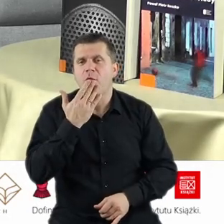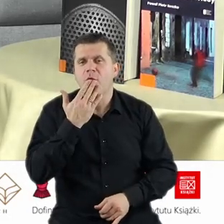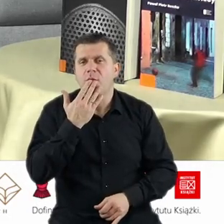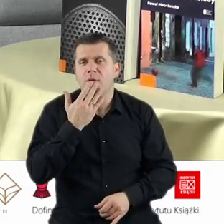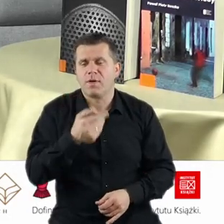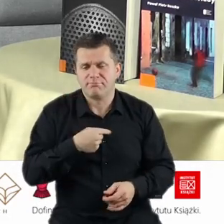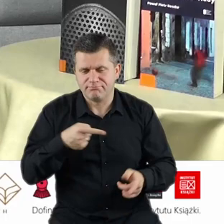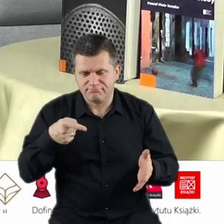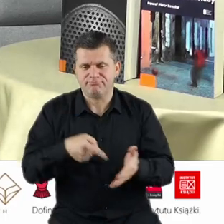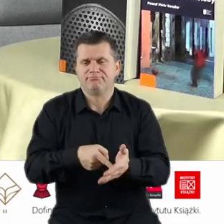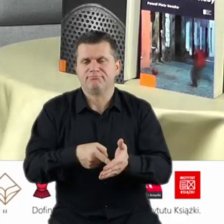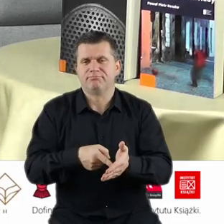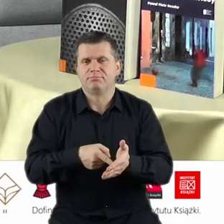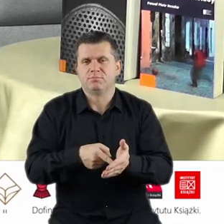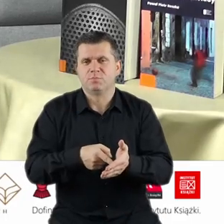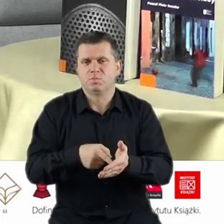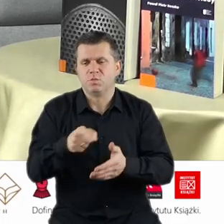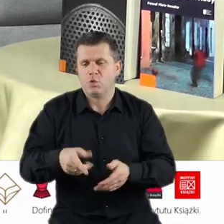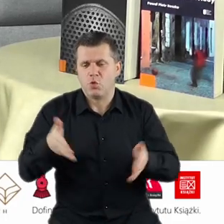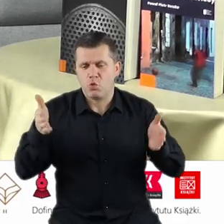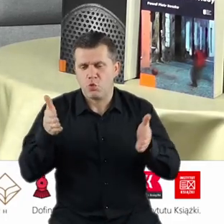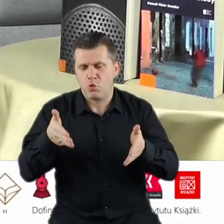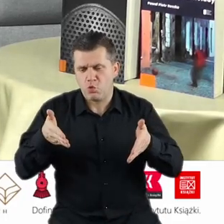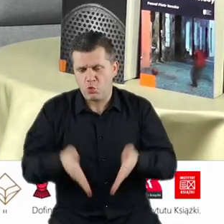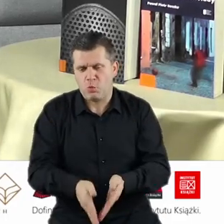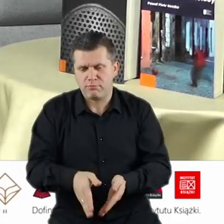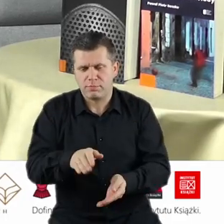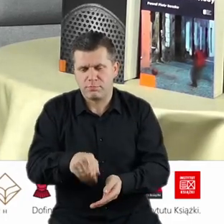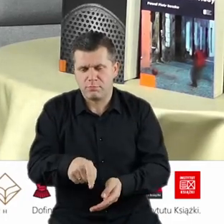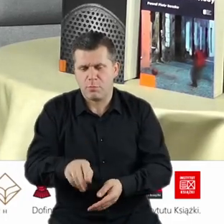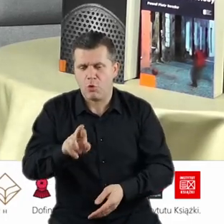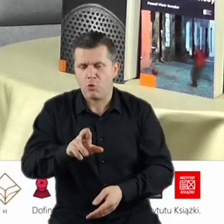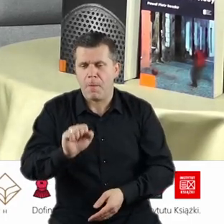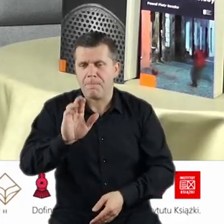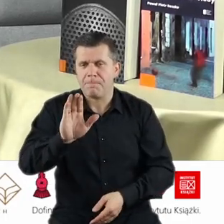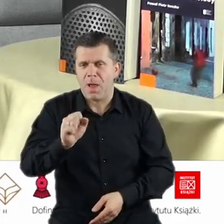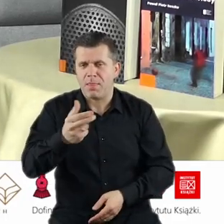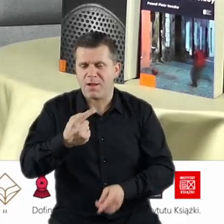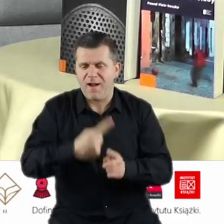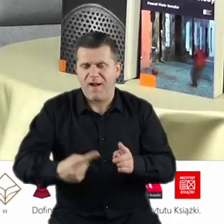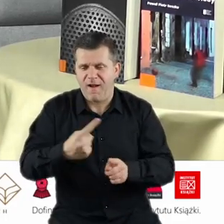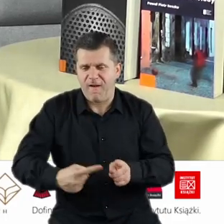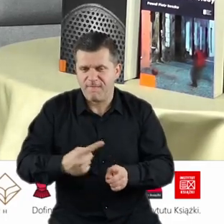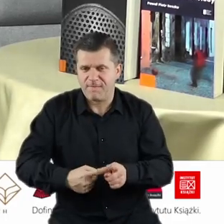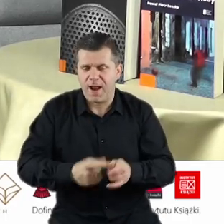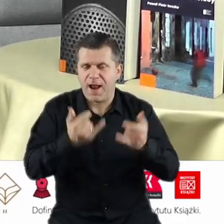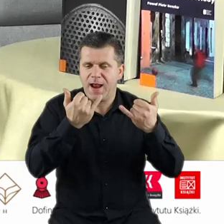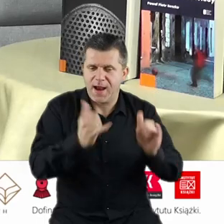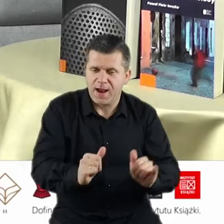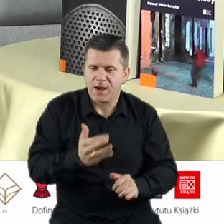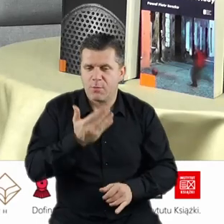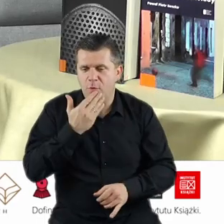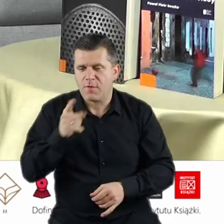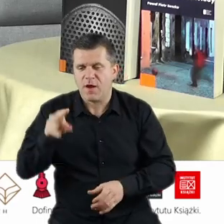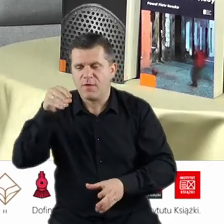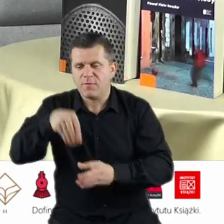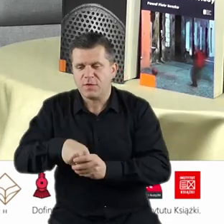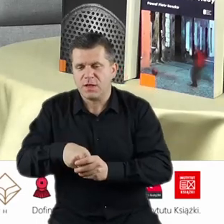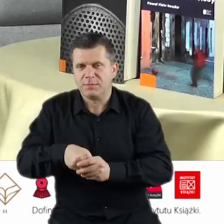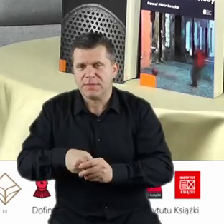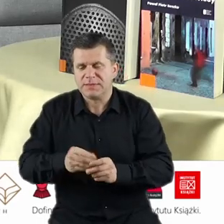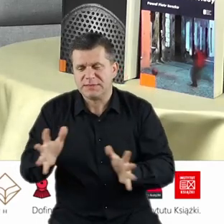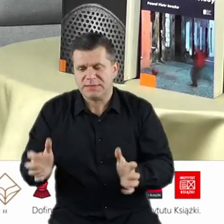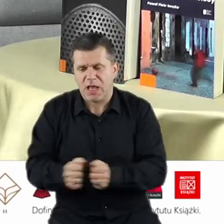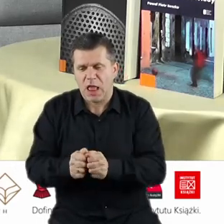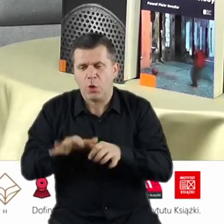mówienie, o, natrafiłem, powiedzenie natrafiłem w tym grobie na rąbankę. A czym innym jest powiedzenie, trafiłem w